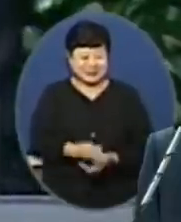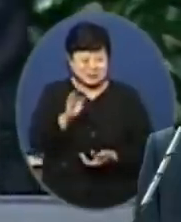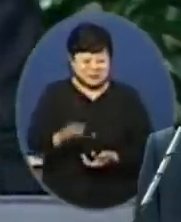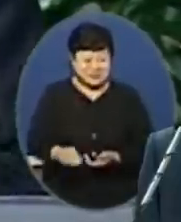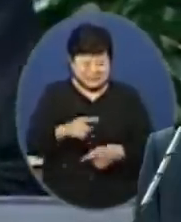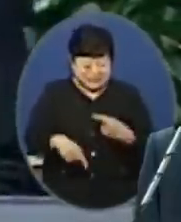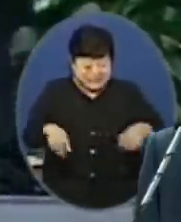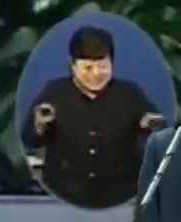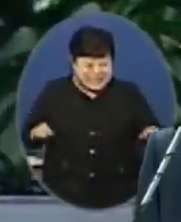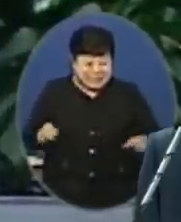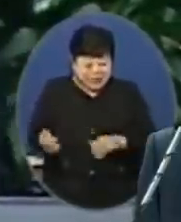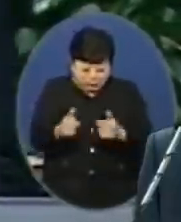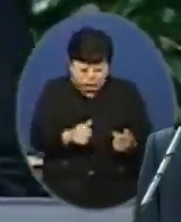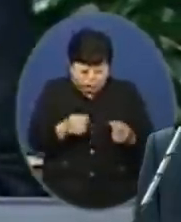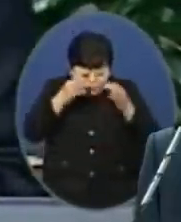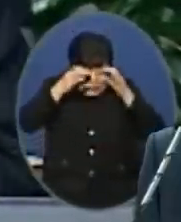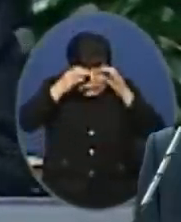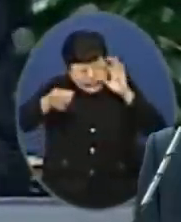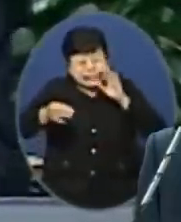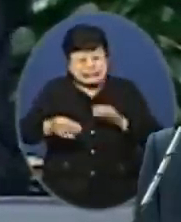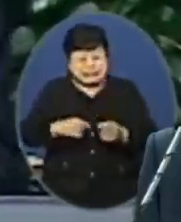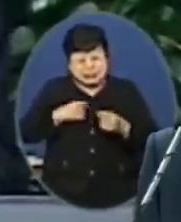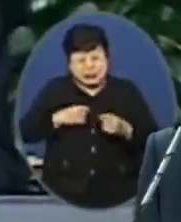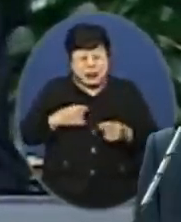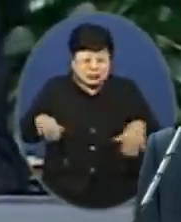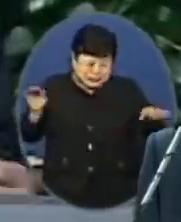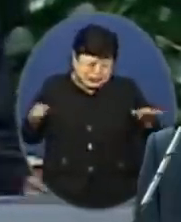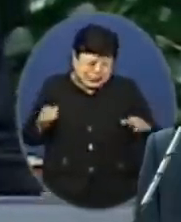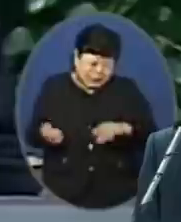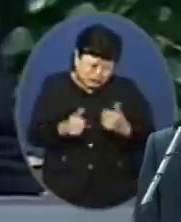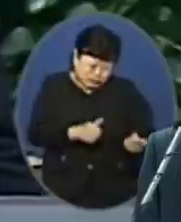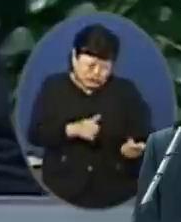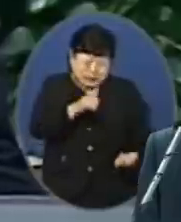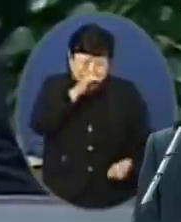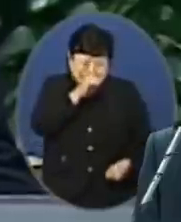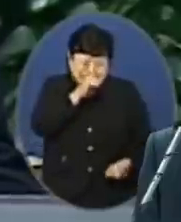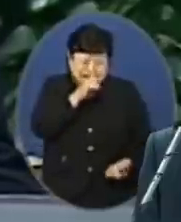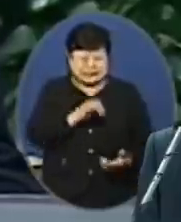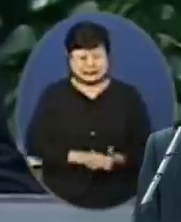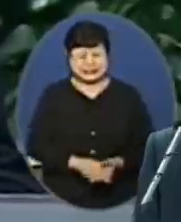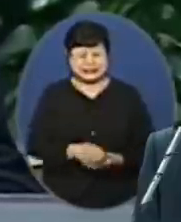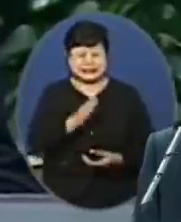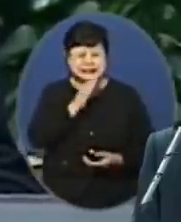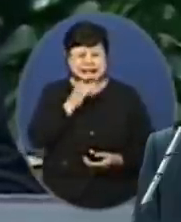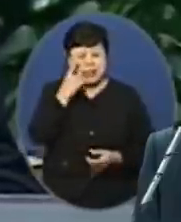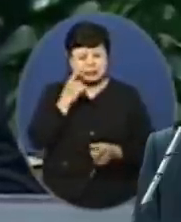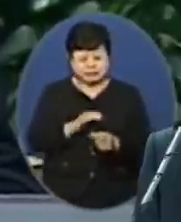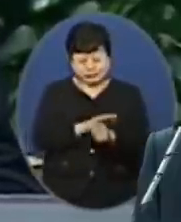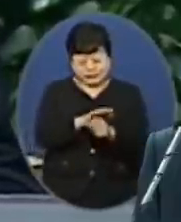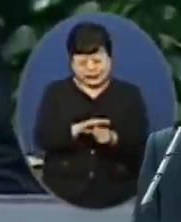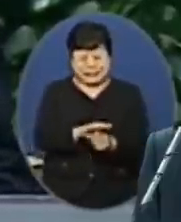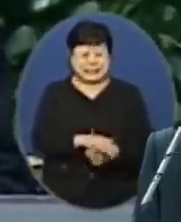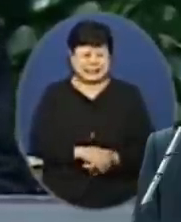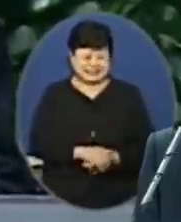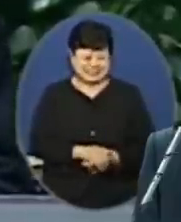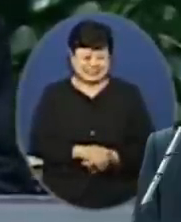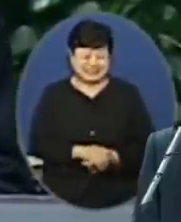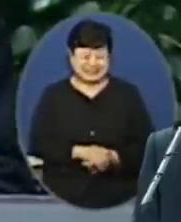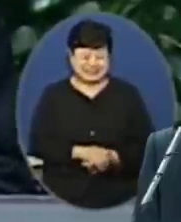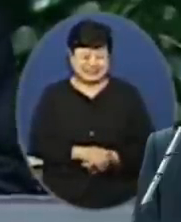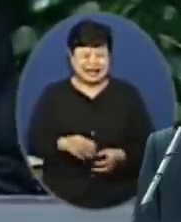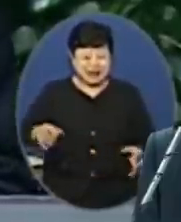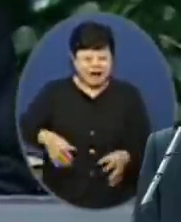그리고 들춰보면 눈알이 튀어나오고 발기가 뚫어지고 다리가 부러지고 참 무자비합니다. 그래